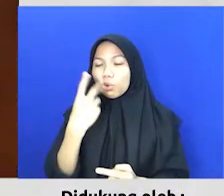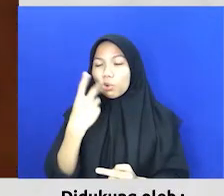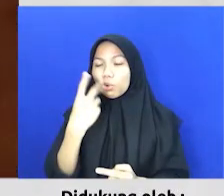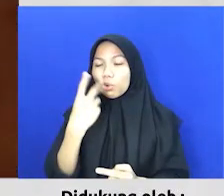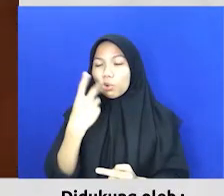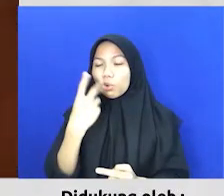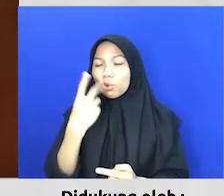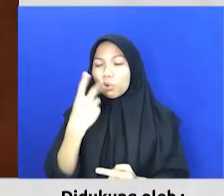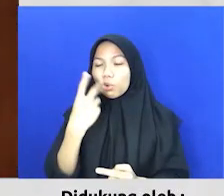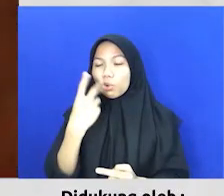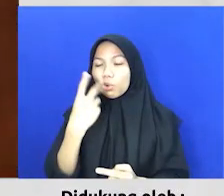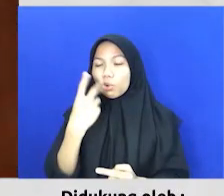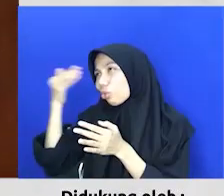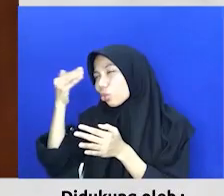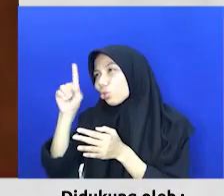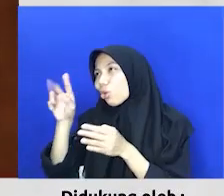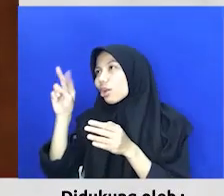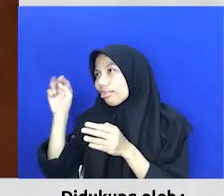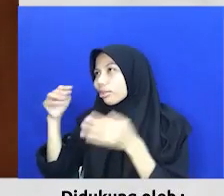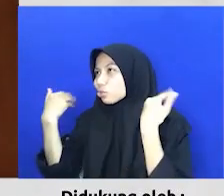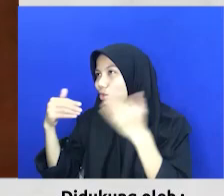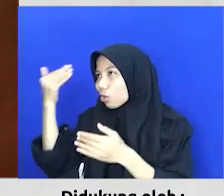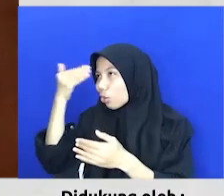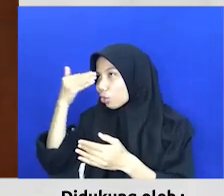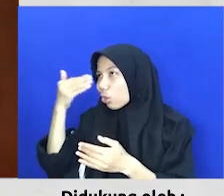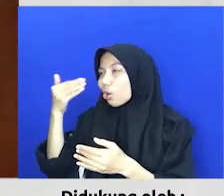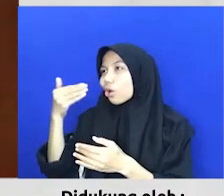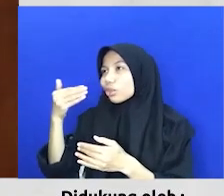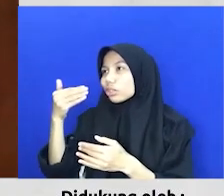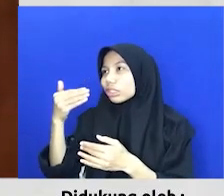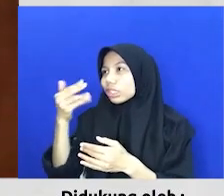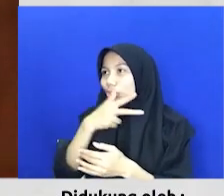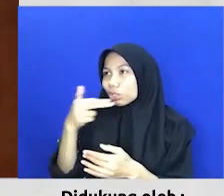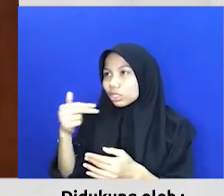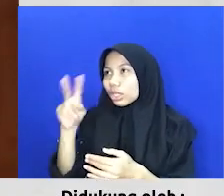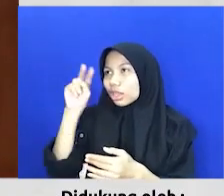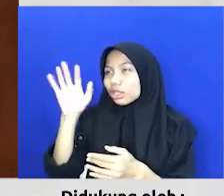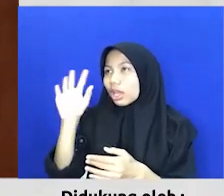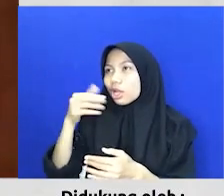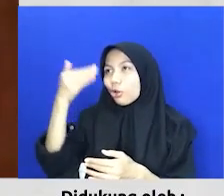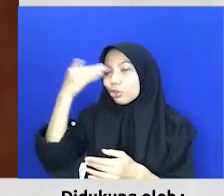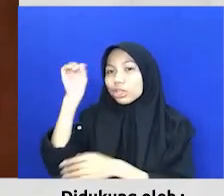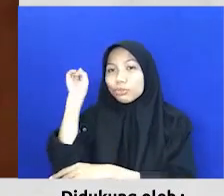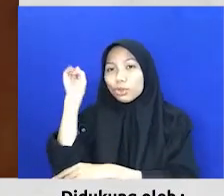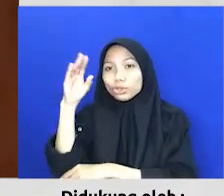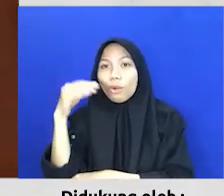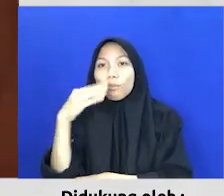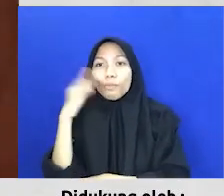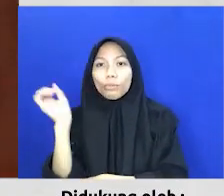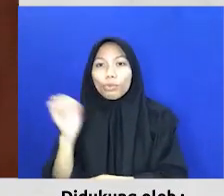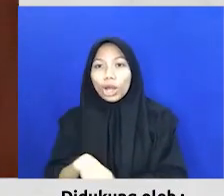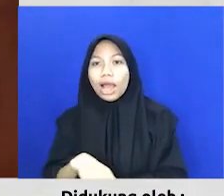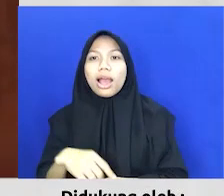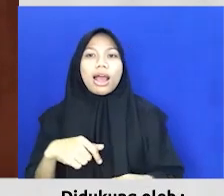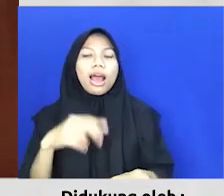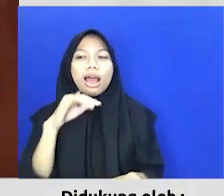akan terpengaruh apa-apa. Lantas, orang-orang tanyakan, Pak Usmar, mau Anda apakan Pak Hatta